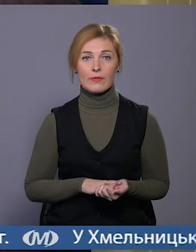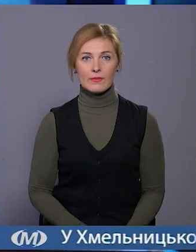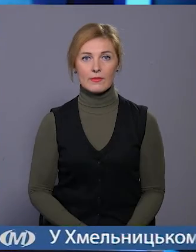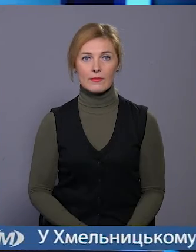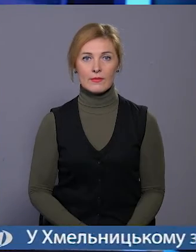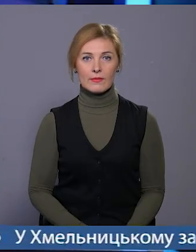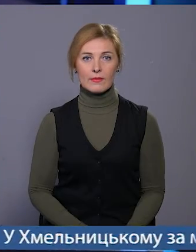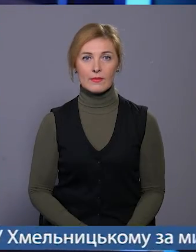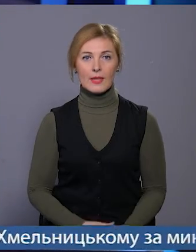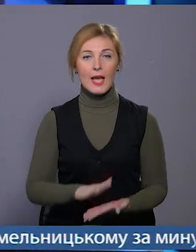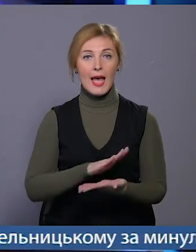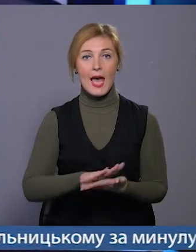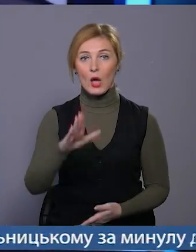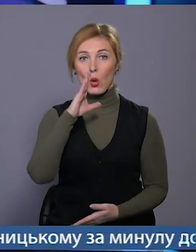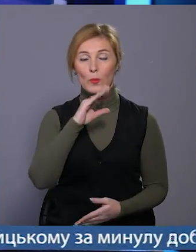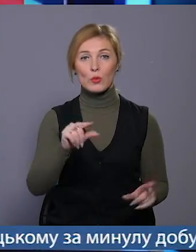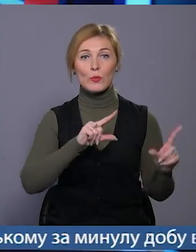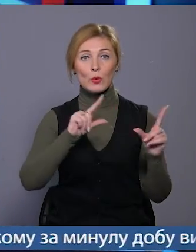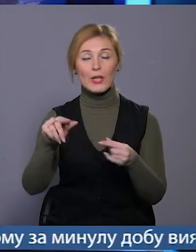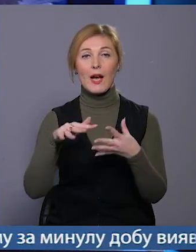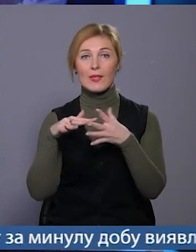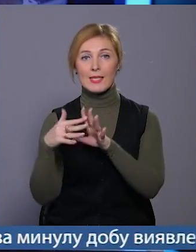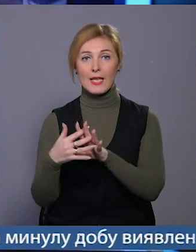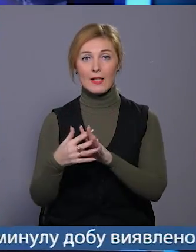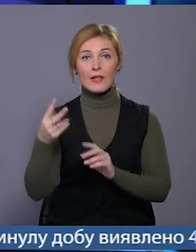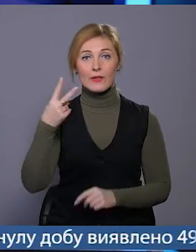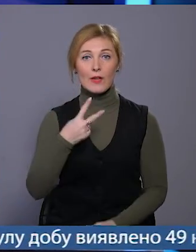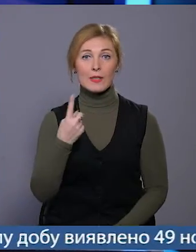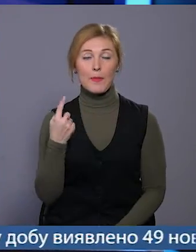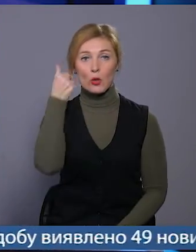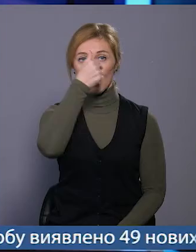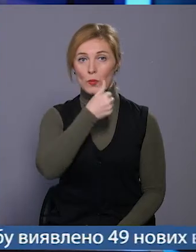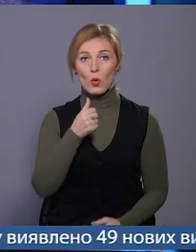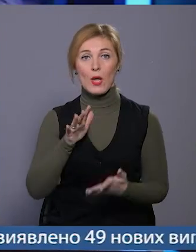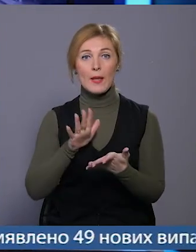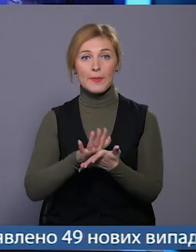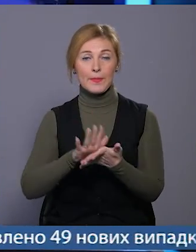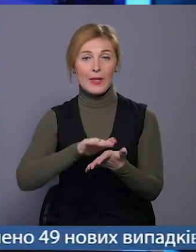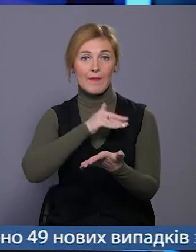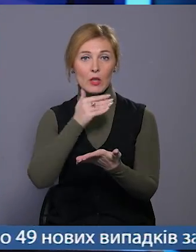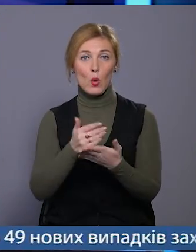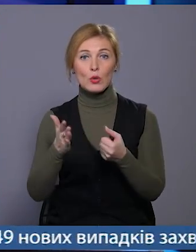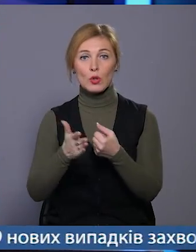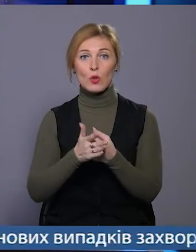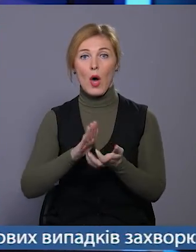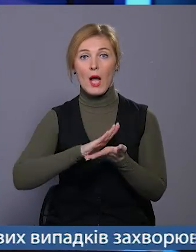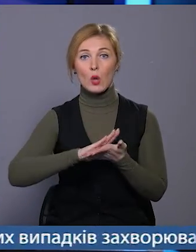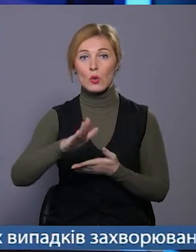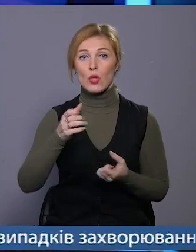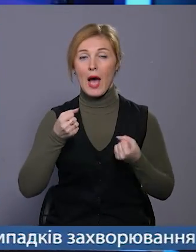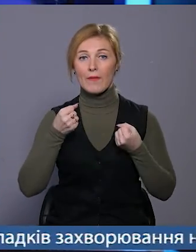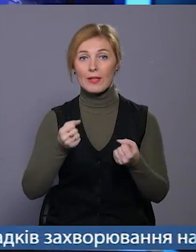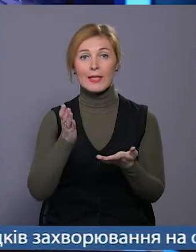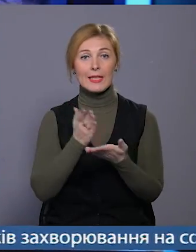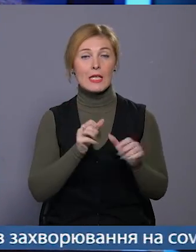міста. Екобус поїхав в села. Із 2021-го небезпечні відходи до екологічної автівки мають